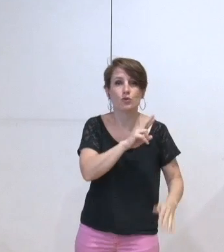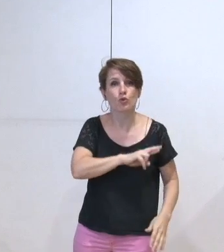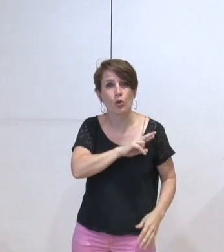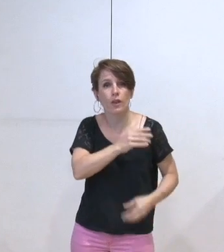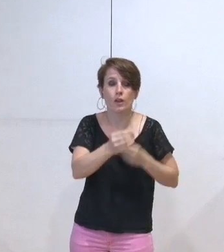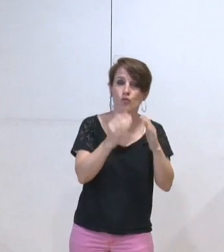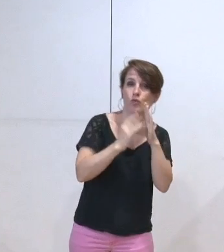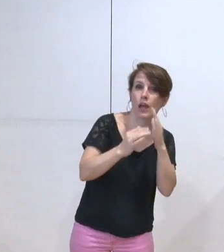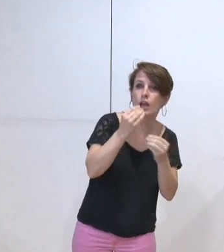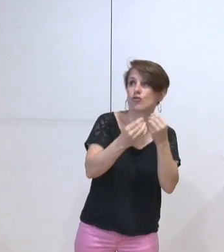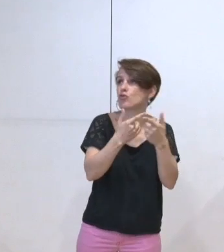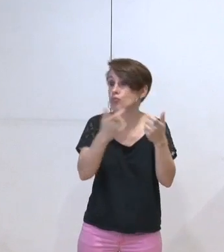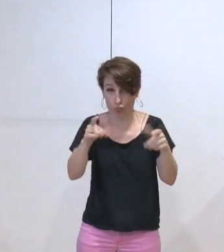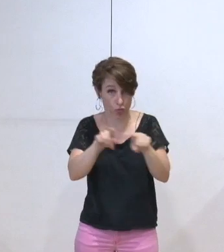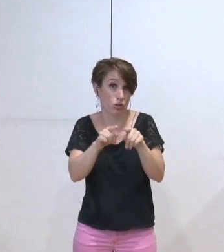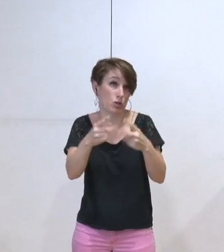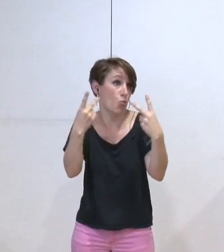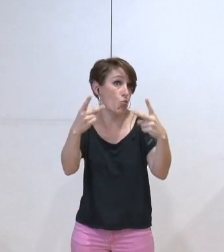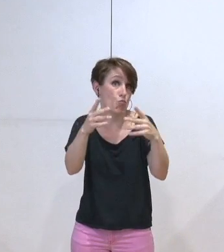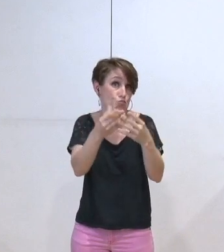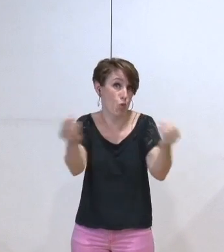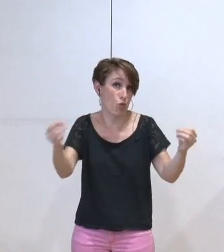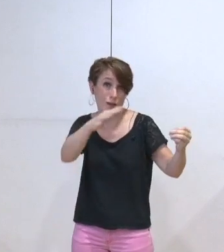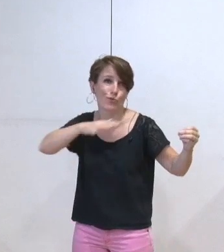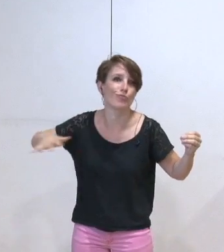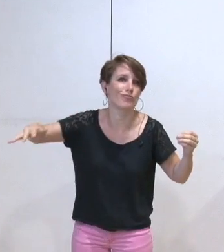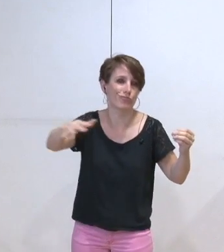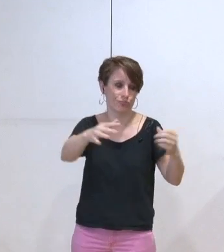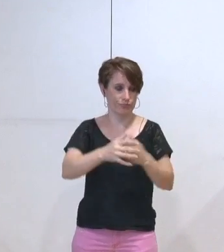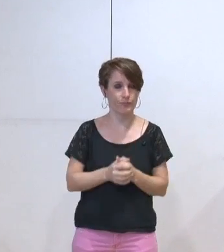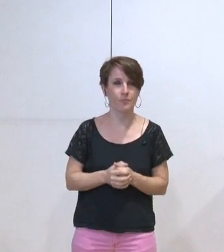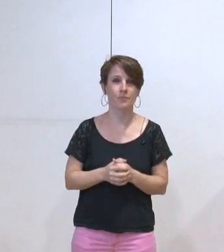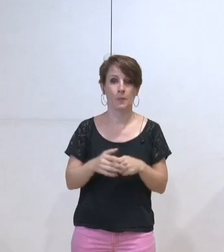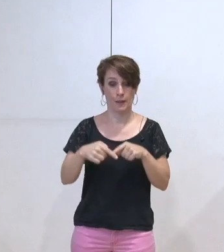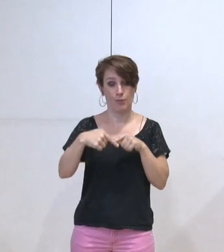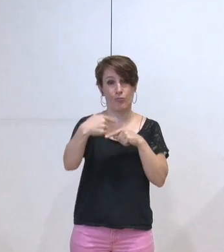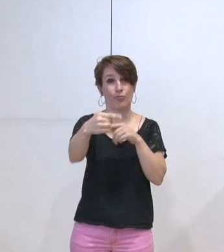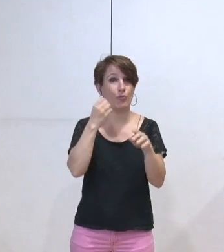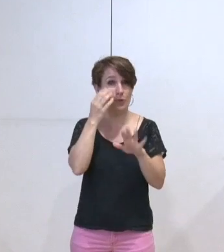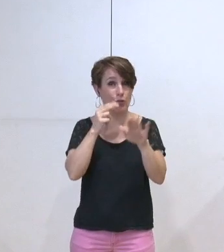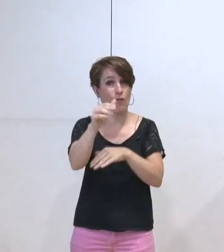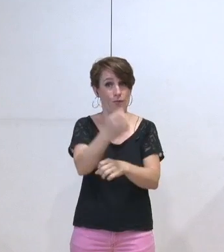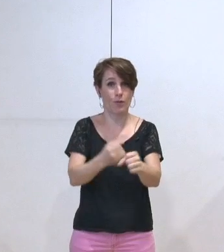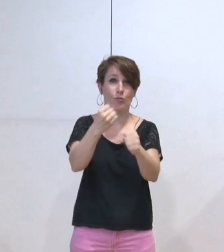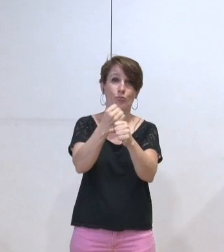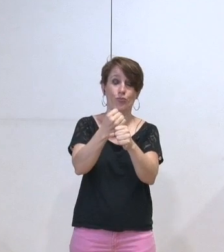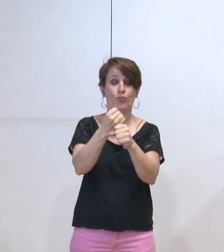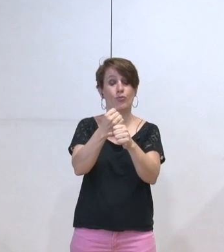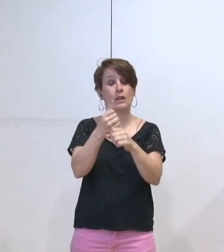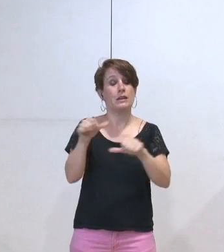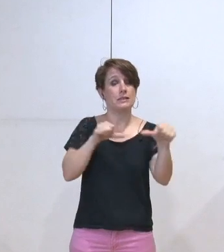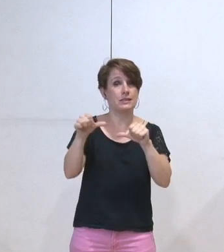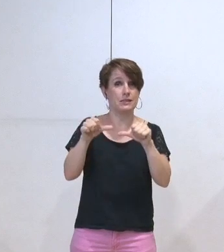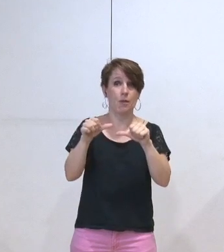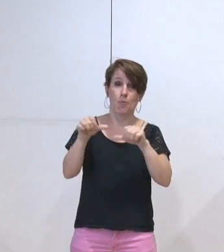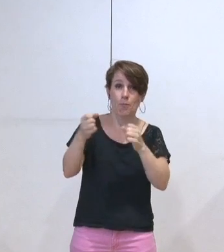population à l'automne nous serons en mesure d'avoir un dispositif global avec la MRO le syndicat mix des transports en commun les agglomérations du